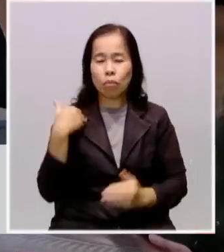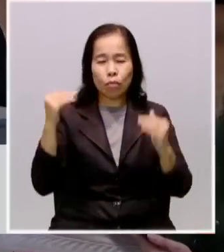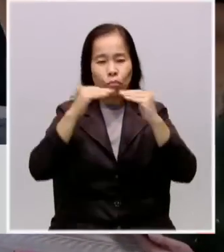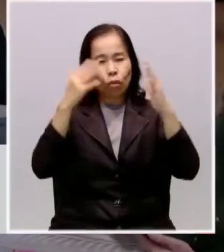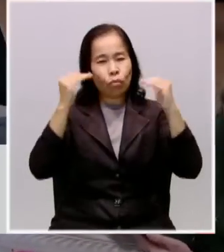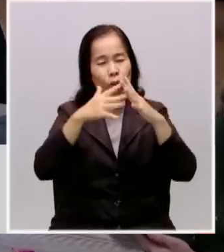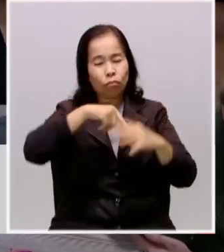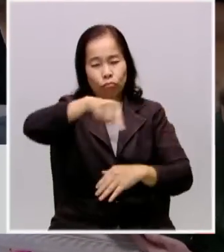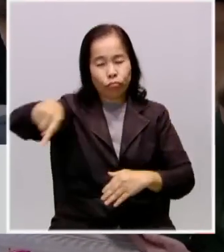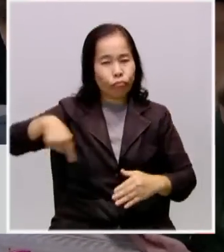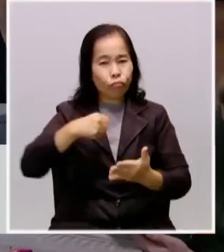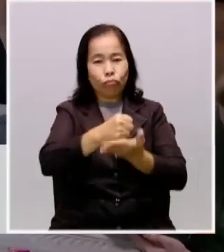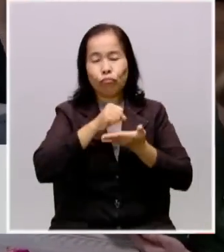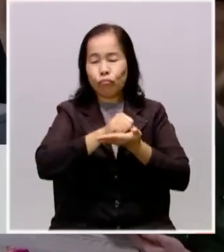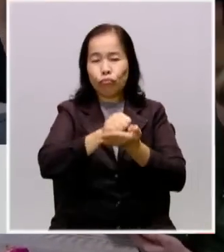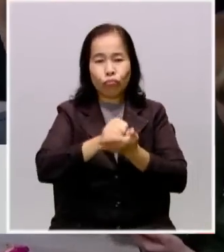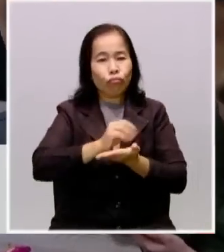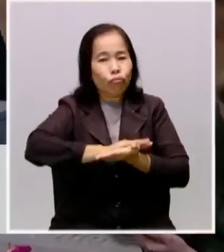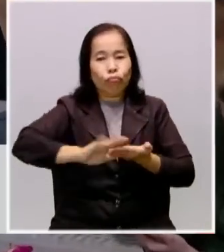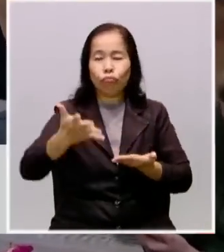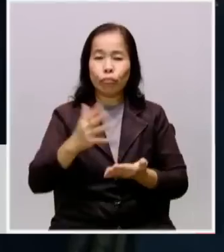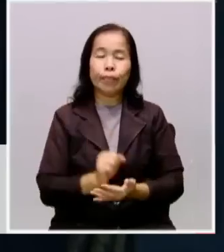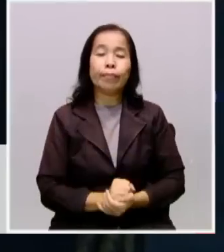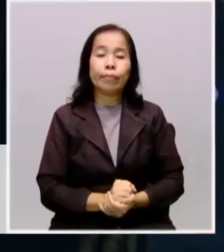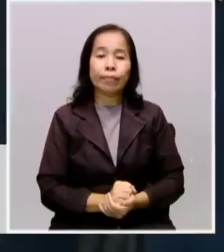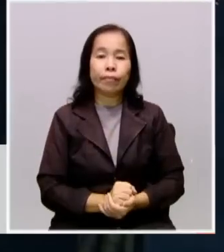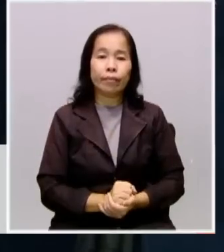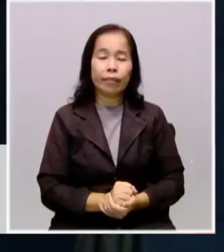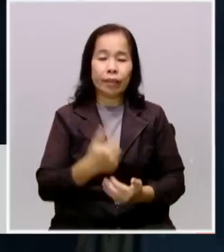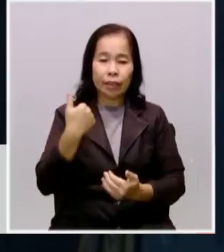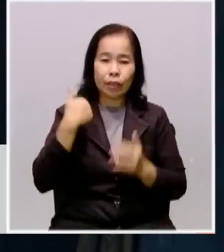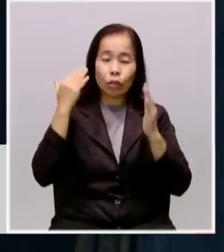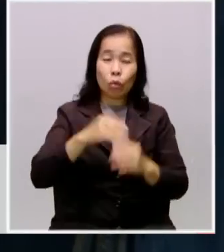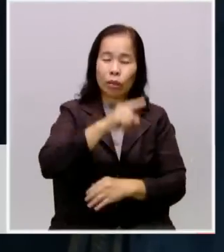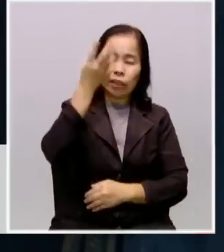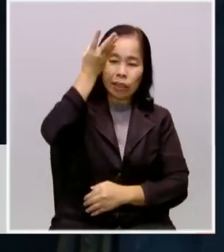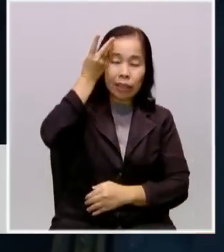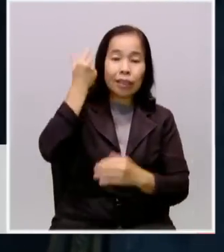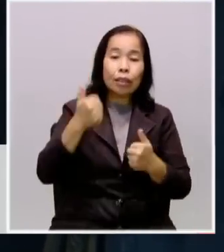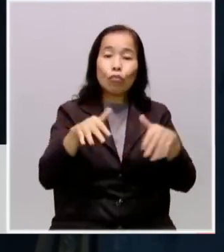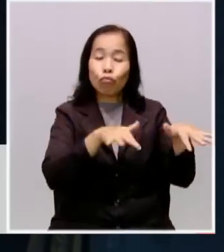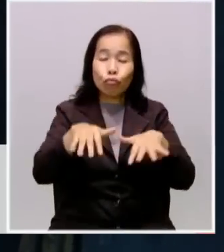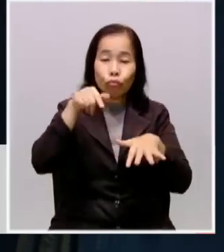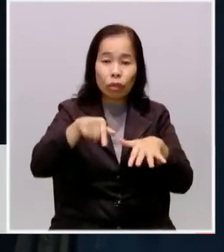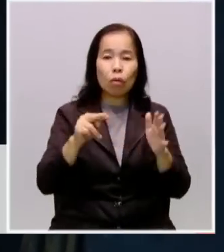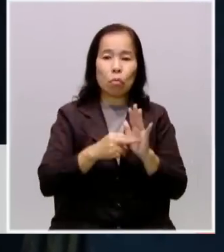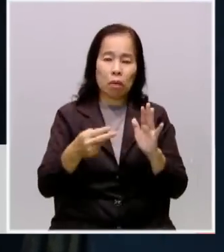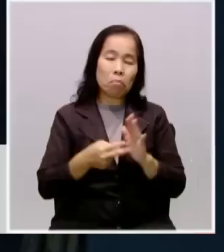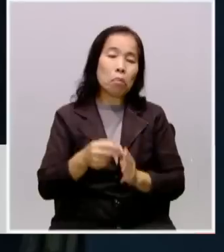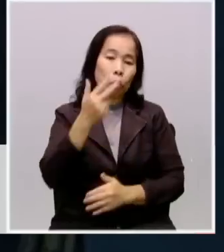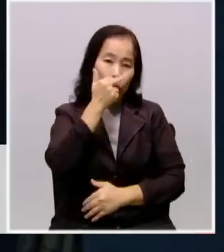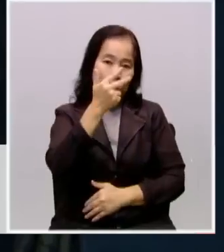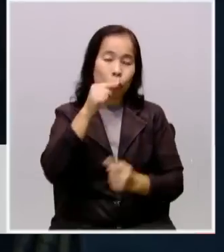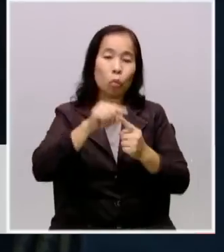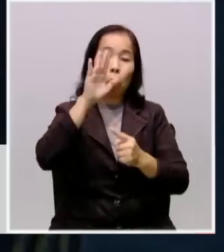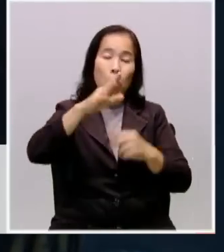ลือในหลายพื้นที่ค่ะ The Straits Times สื่อสิงคโปร์วิเคราะห์ว่าภัยพิบัติครั้งนี้จะสร้างความท้าทายต่อเออร์โด